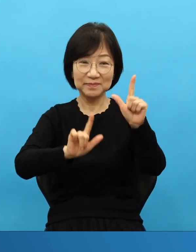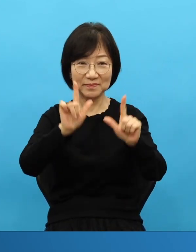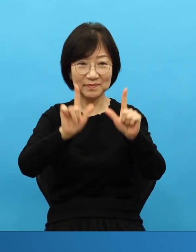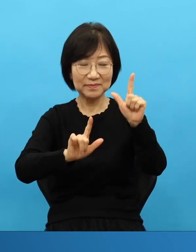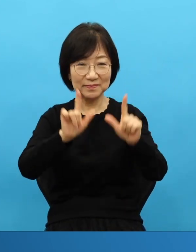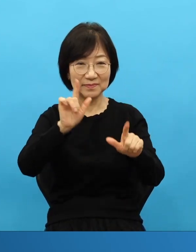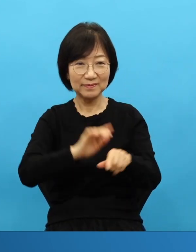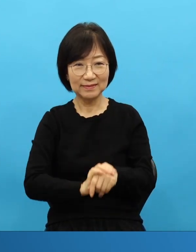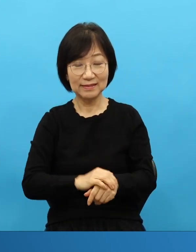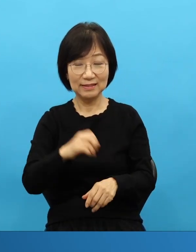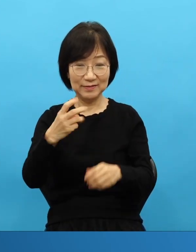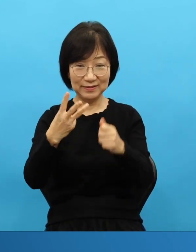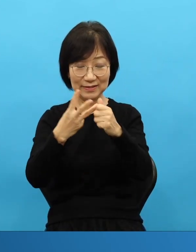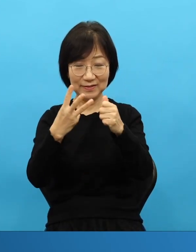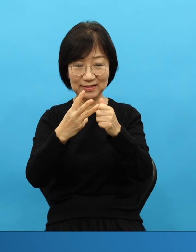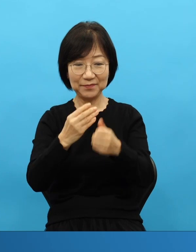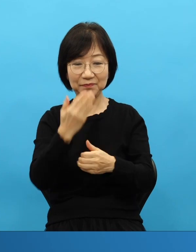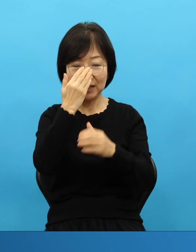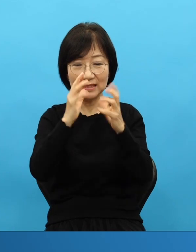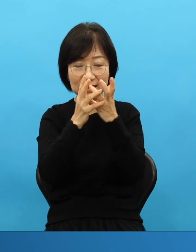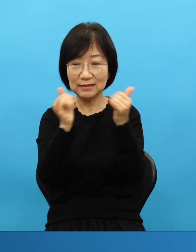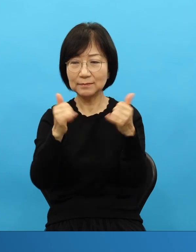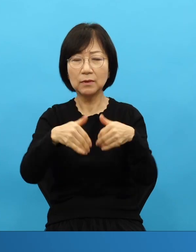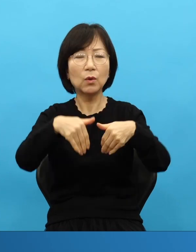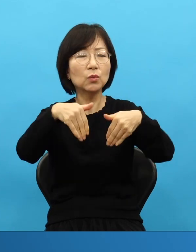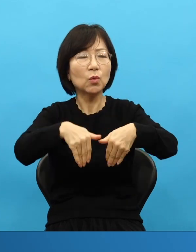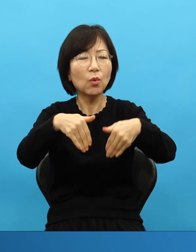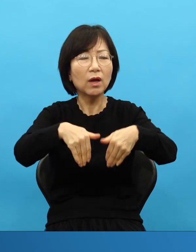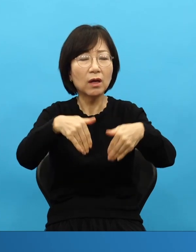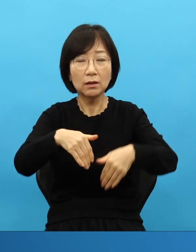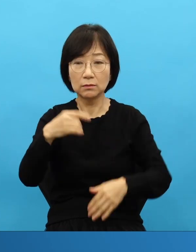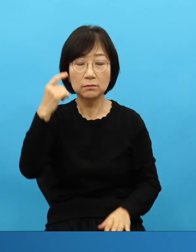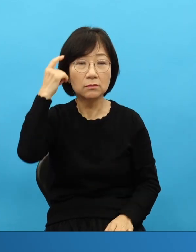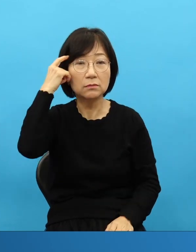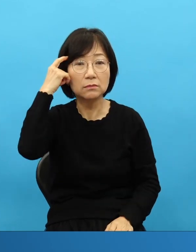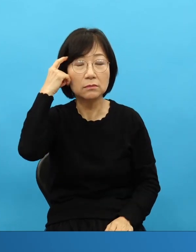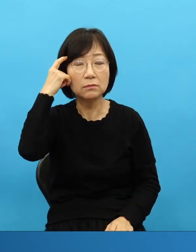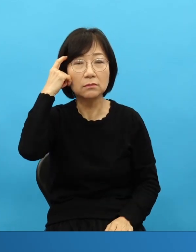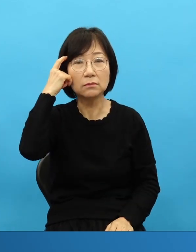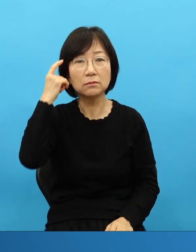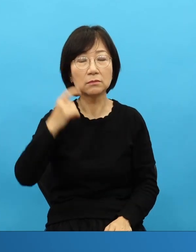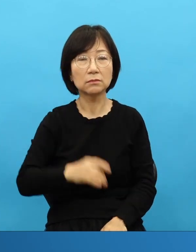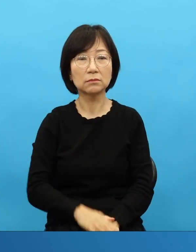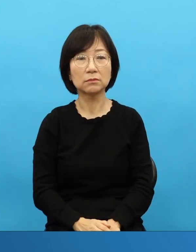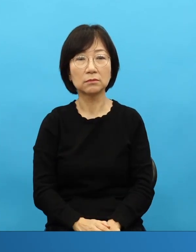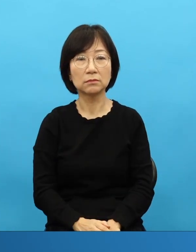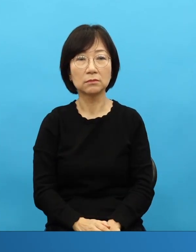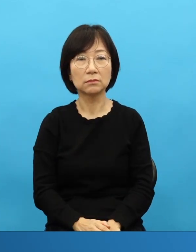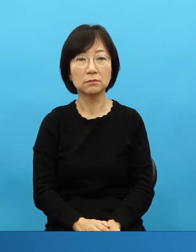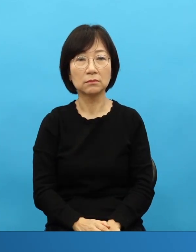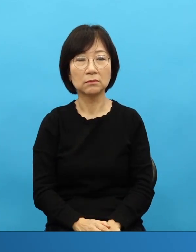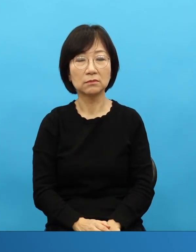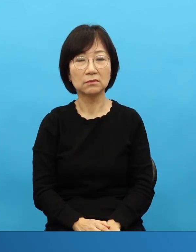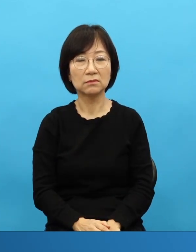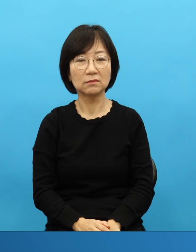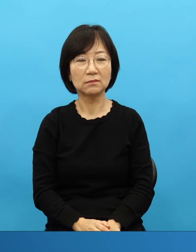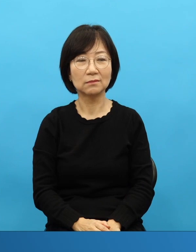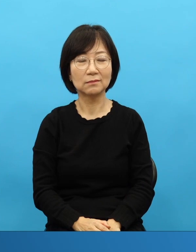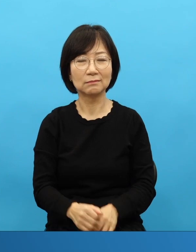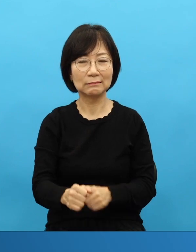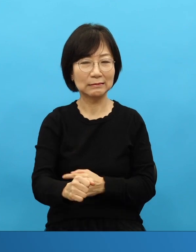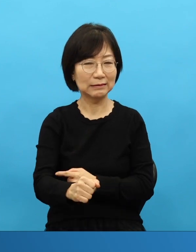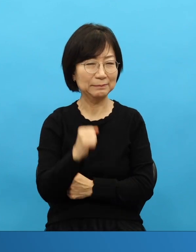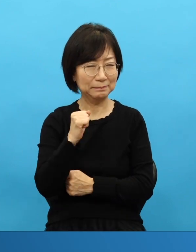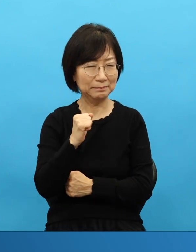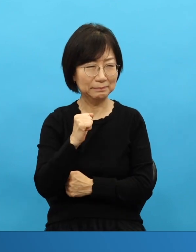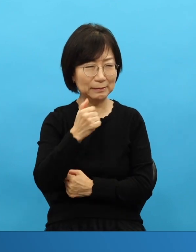왜 노예로 갔습니까? Why did they go as slaves? 이걸 알아야 될거아니요. You need to know this. 힘이 없어 갔지. They went because they lacked the